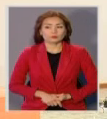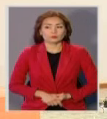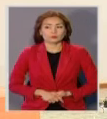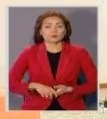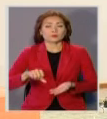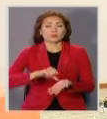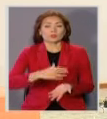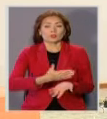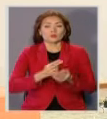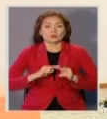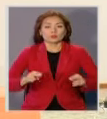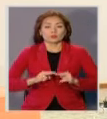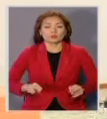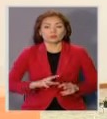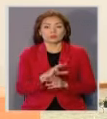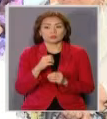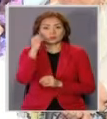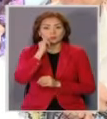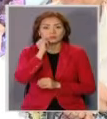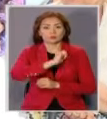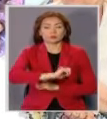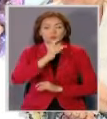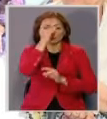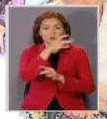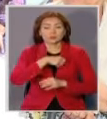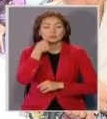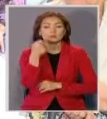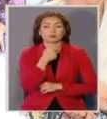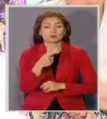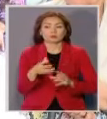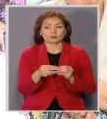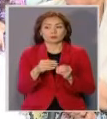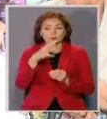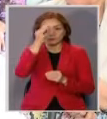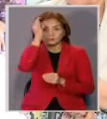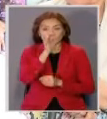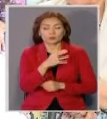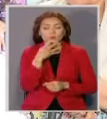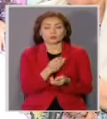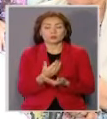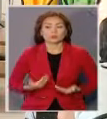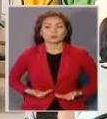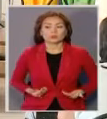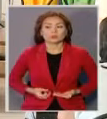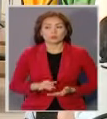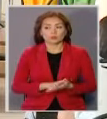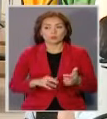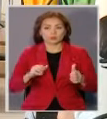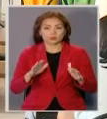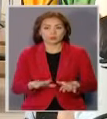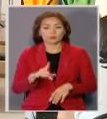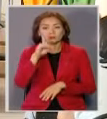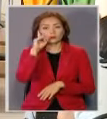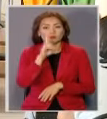приняли участие учителя-ветераны и представители культуры. Старшее поколение поделилось воспоминаниями о своей жизни и дали благословение